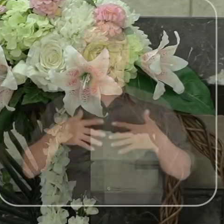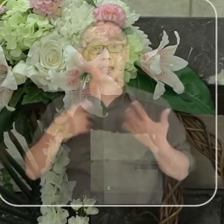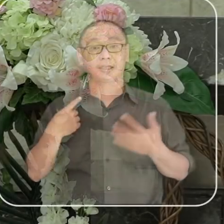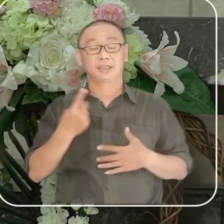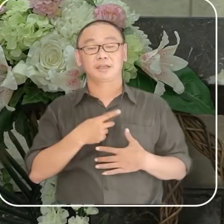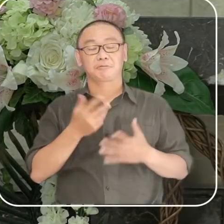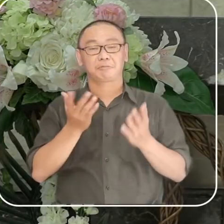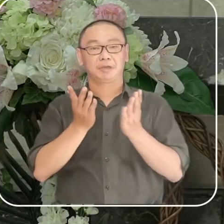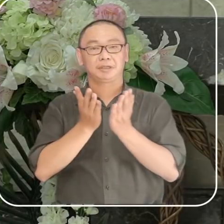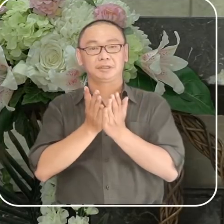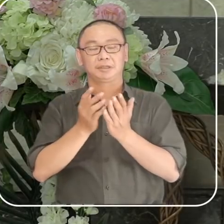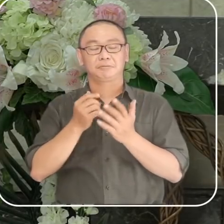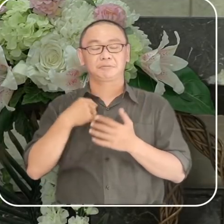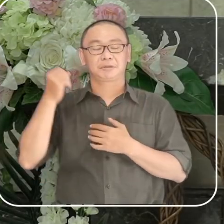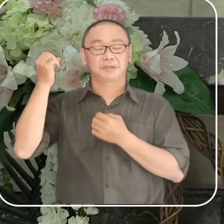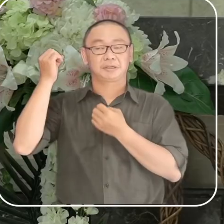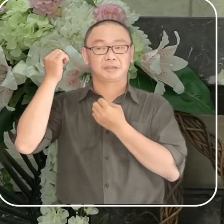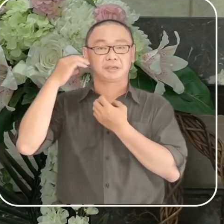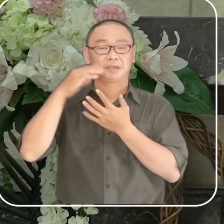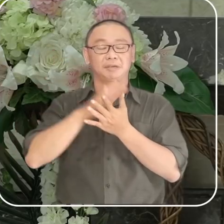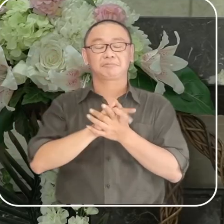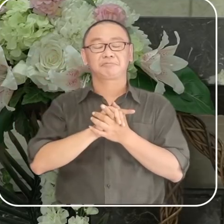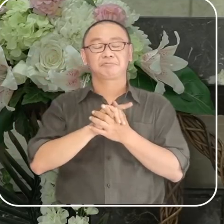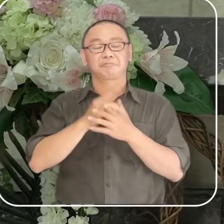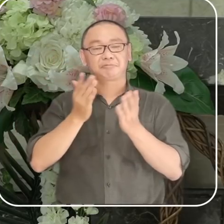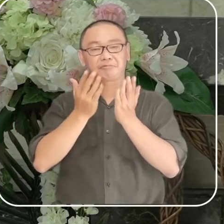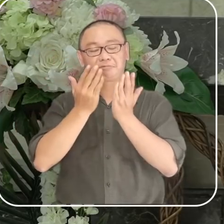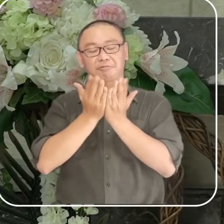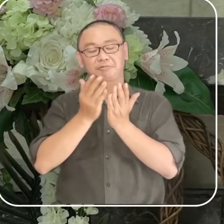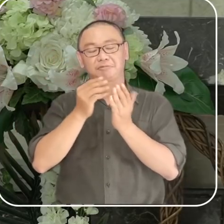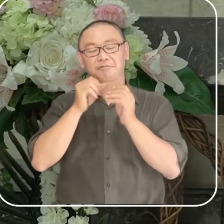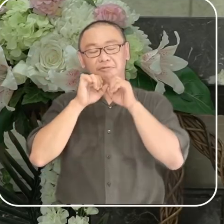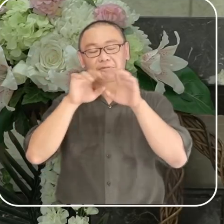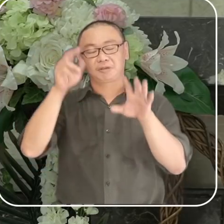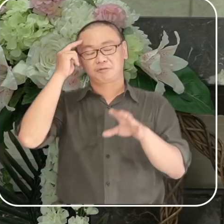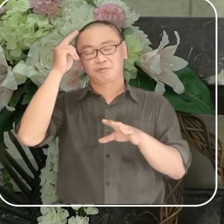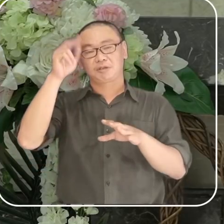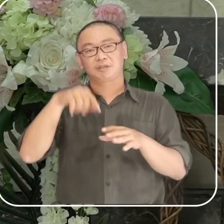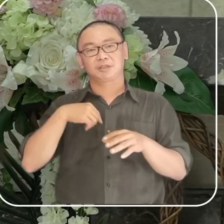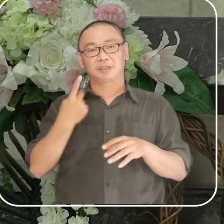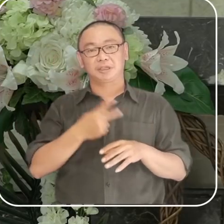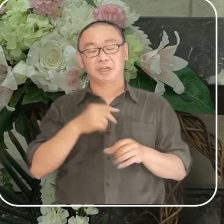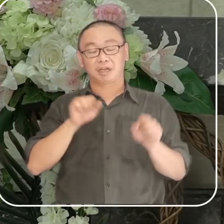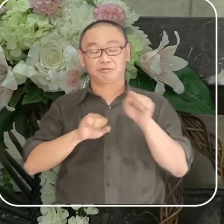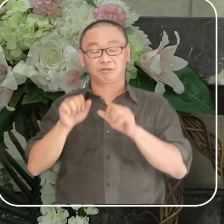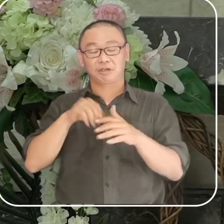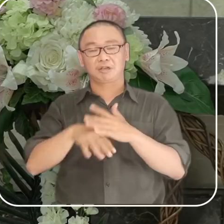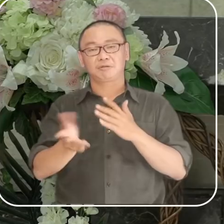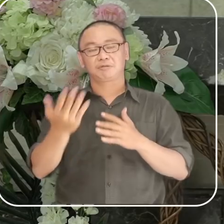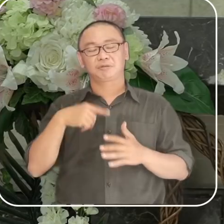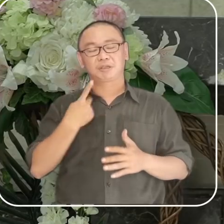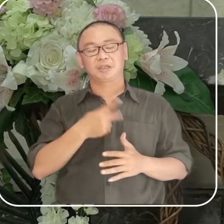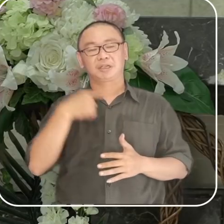yang membaca dan mendengar kebenaran firman Tuhan ini, dan kita lakukan dalam hidup kita